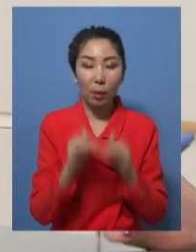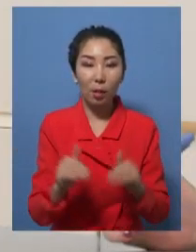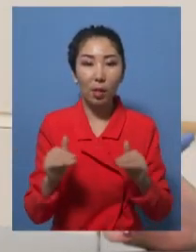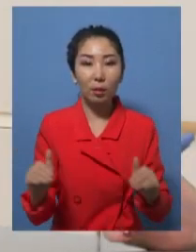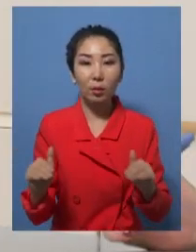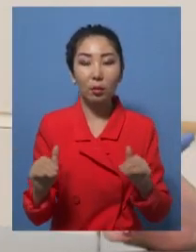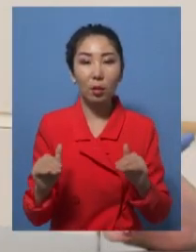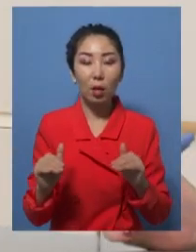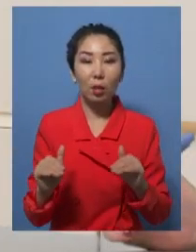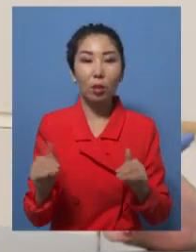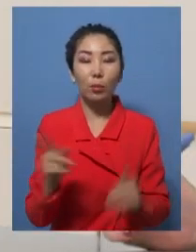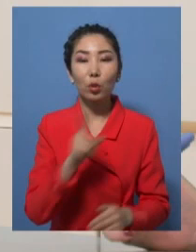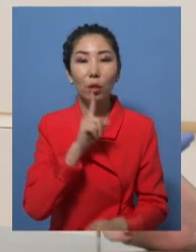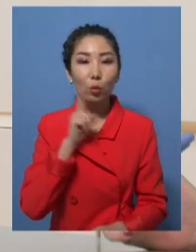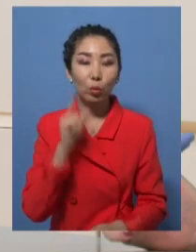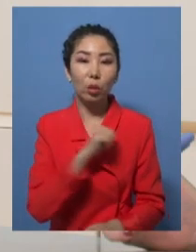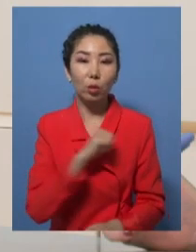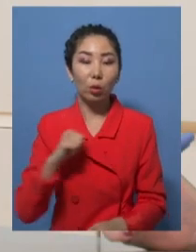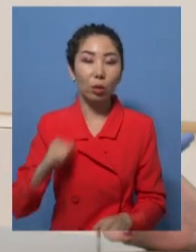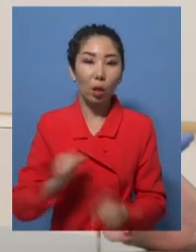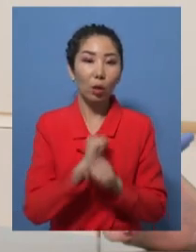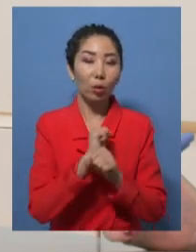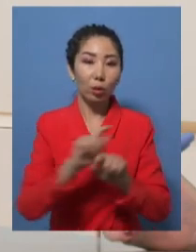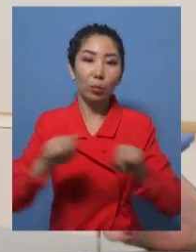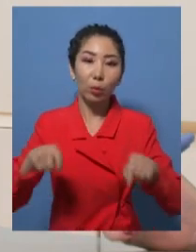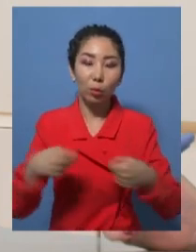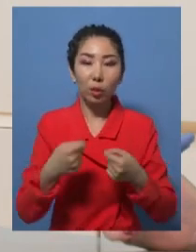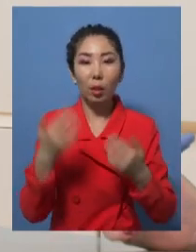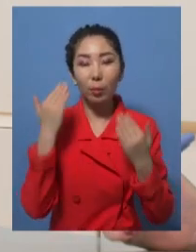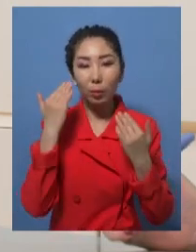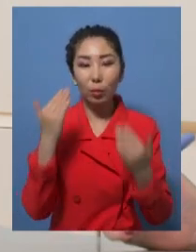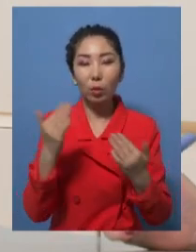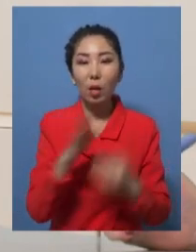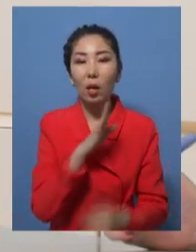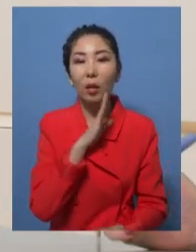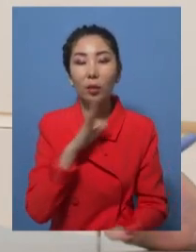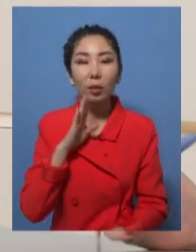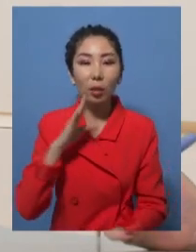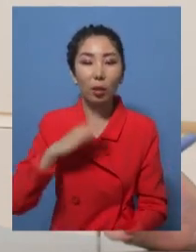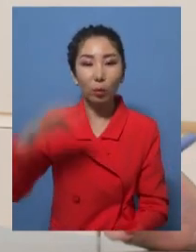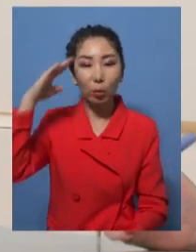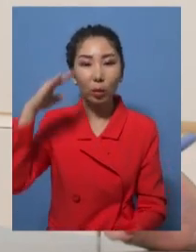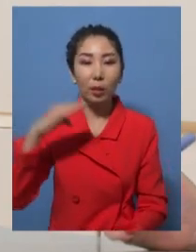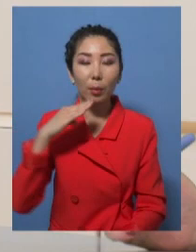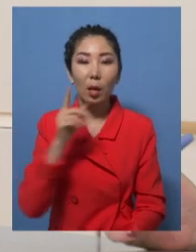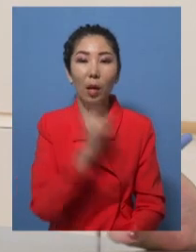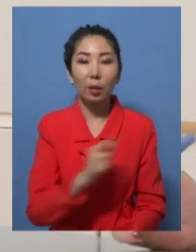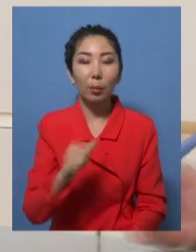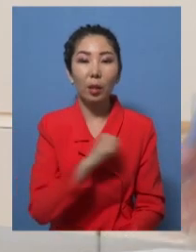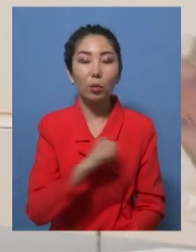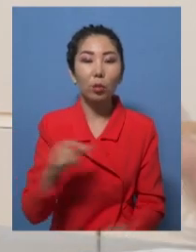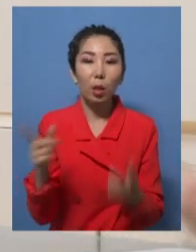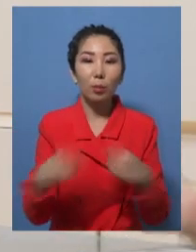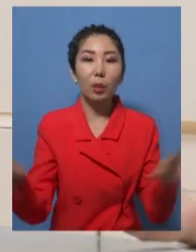балалар жасөспірімдер өздерінің құқығын бұзып жатқанда сезбеуі мүмкін, ата-аналар да білмеуі мүмкін. Жалпы көп жағдайда адам баласы өзінің құқықтарын білмейді.